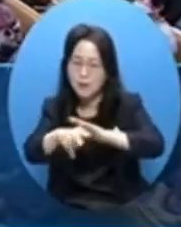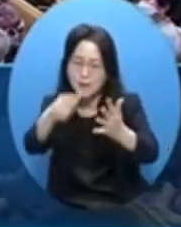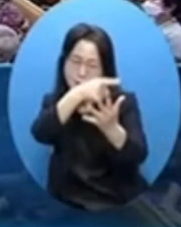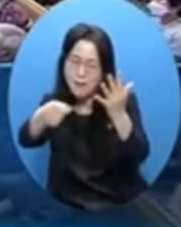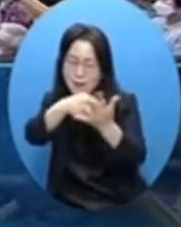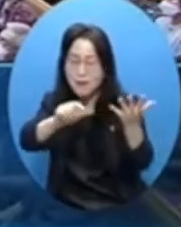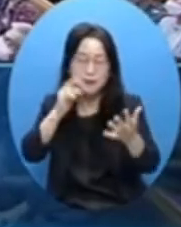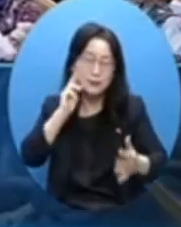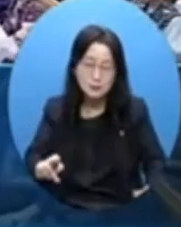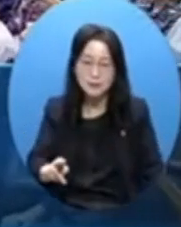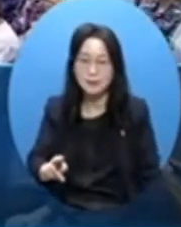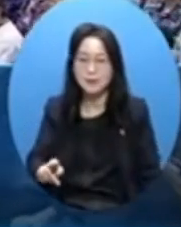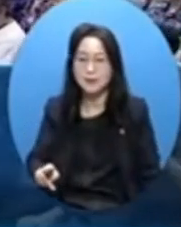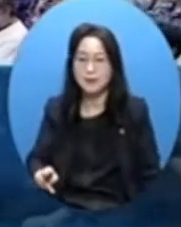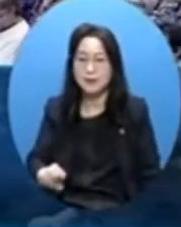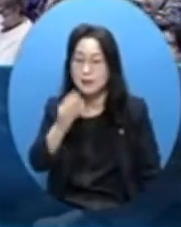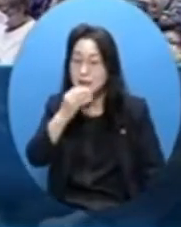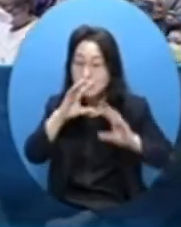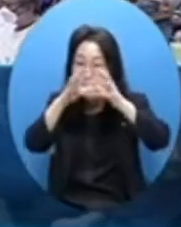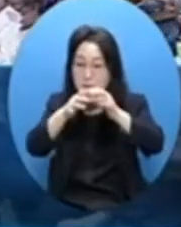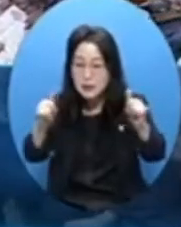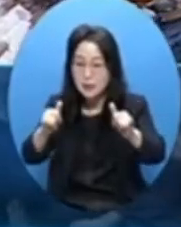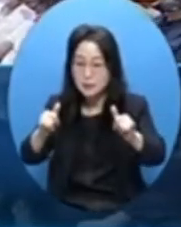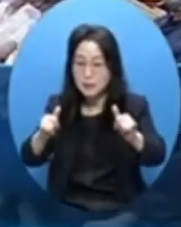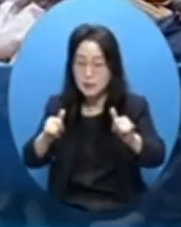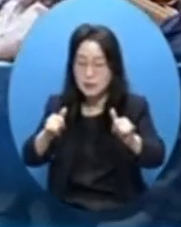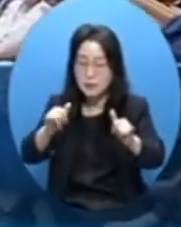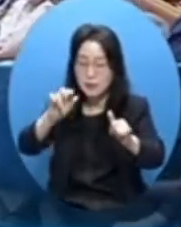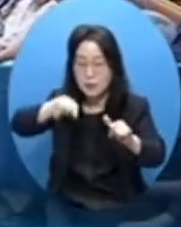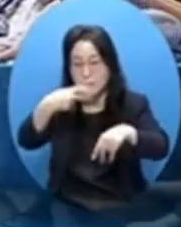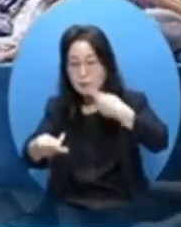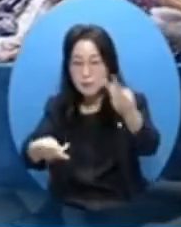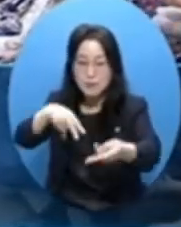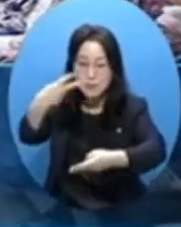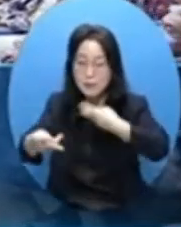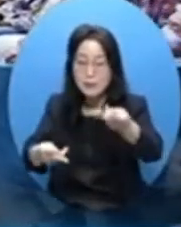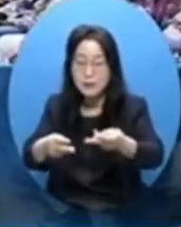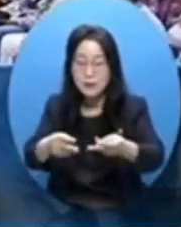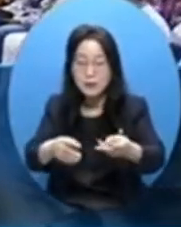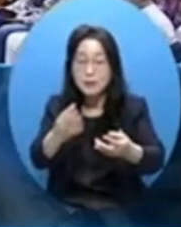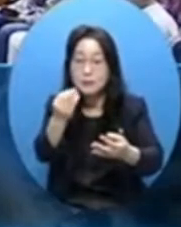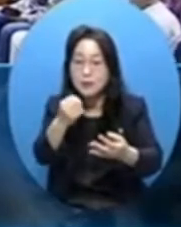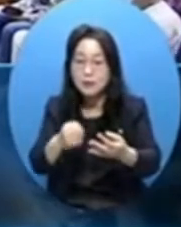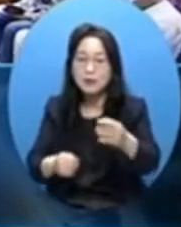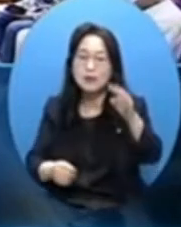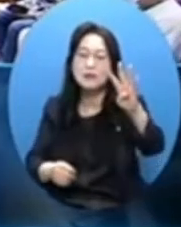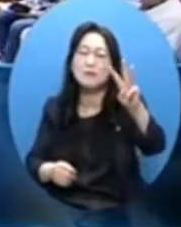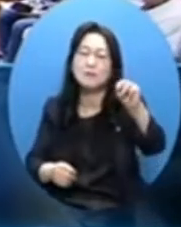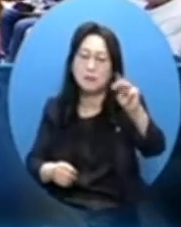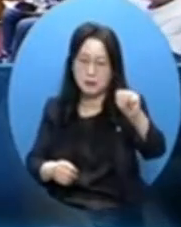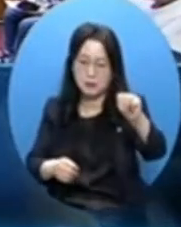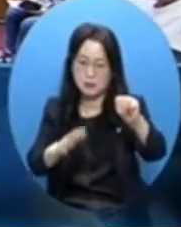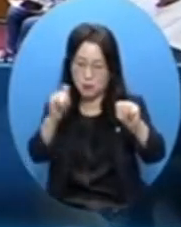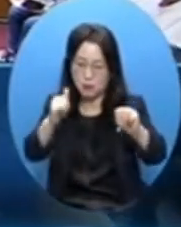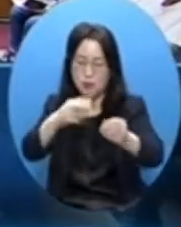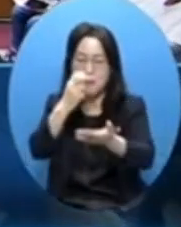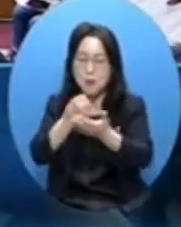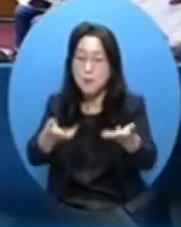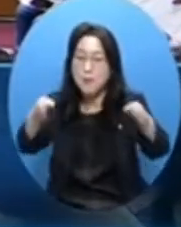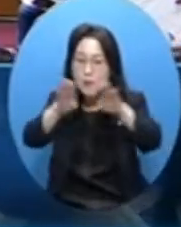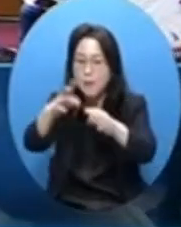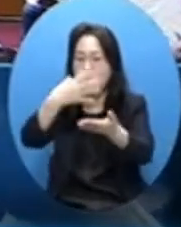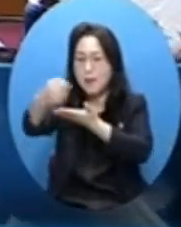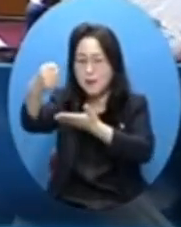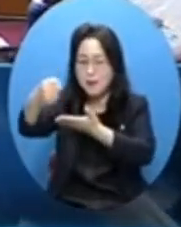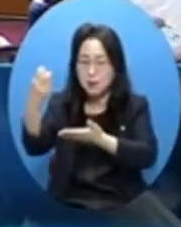커서 이스라엘 보병이 보병에 업 떨어진 자가 삼만 명이었습니다 하나님에게는 빼앗겼고 엘리의 두